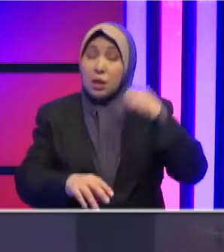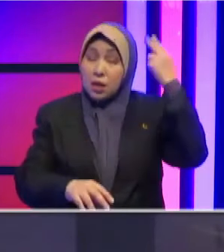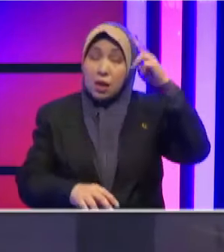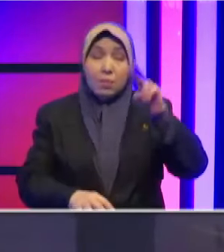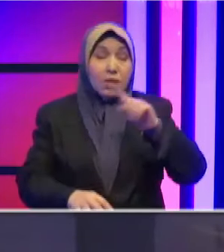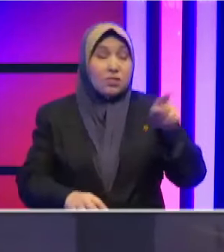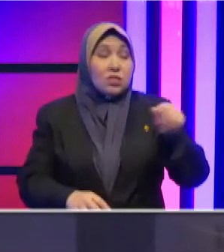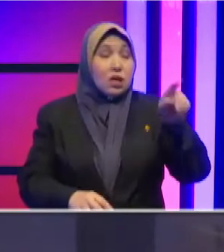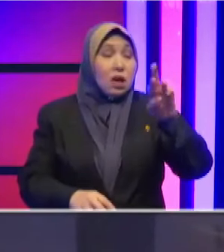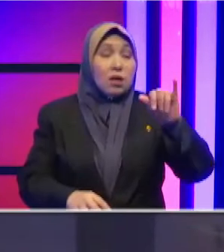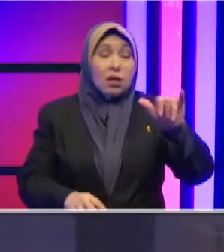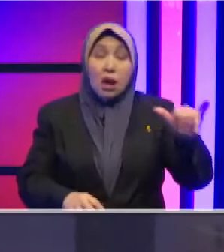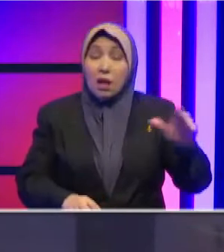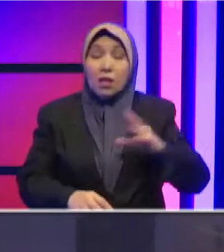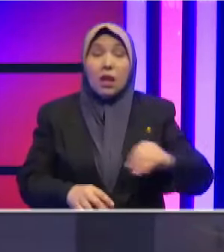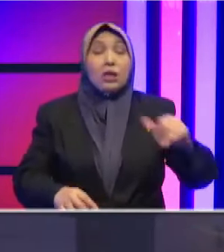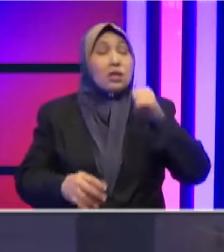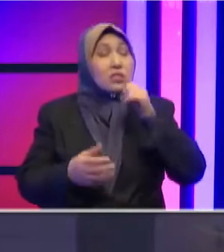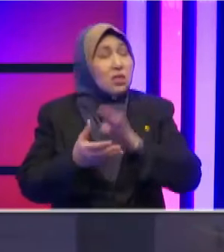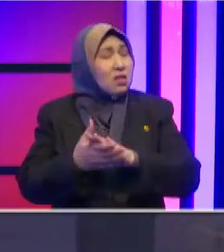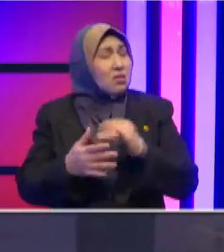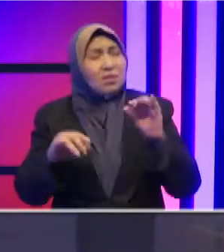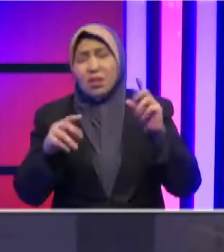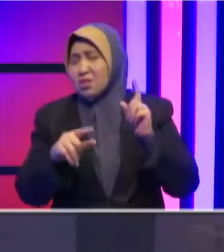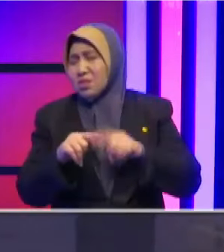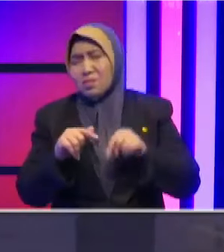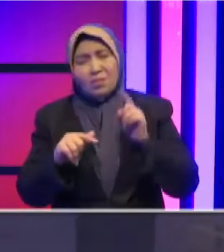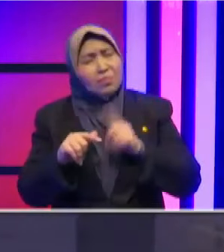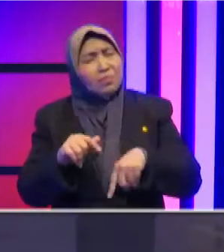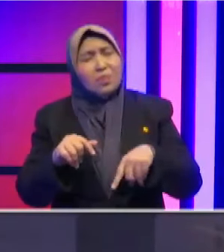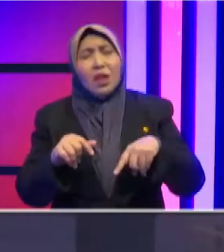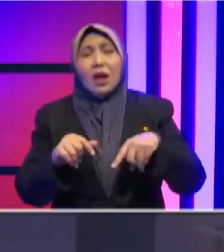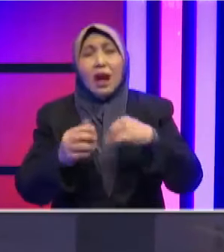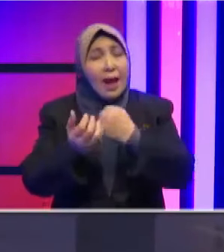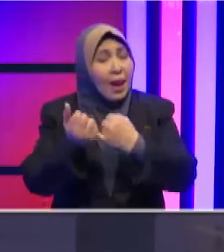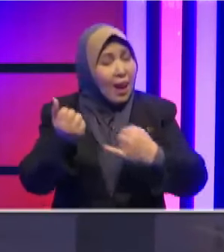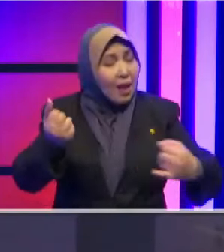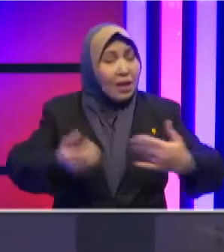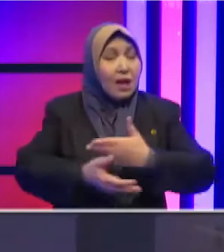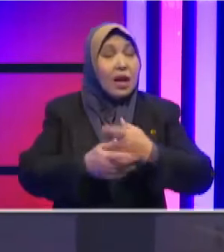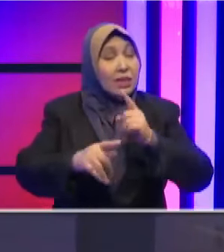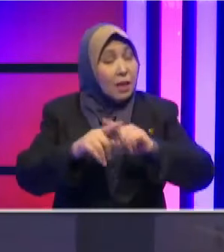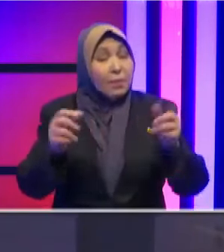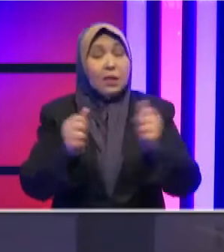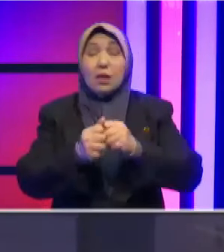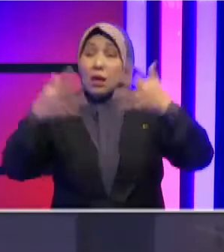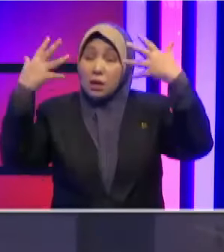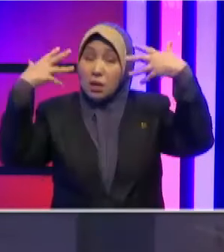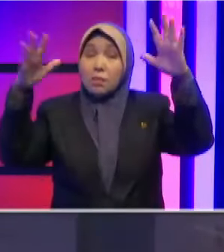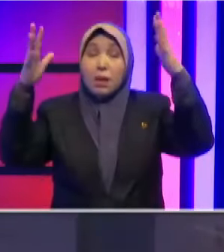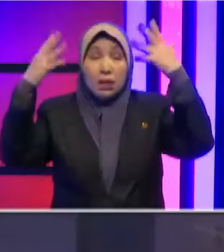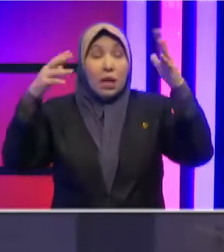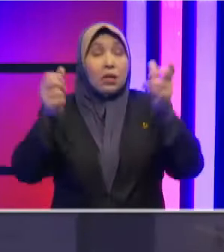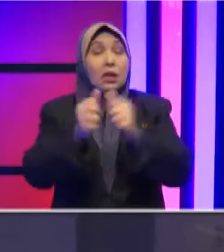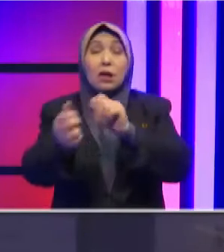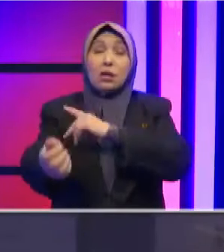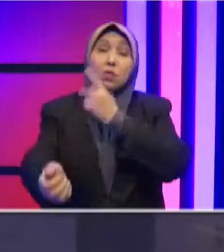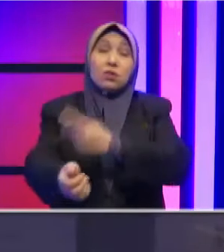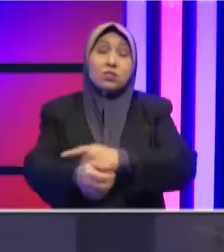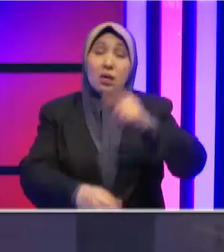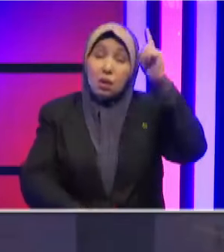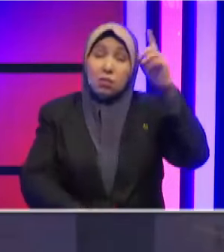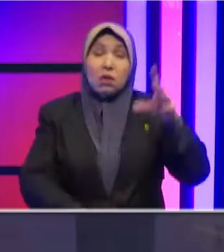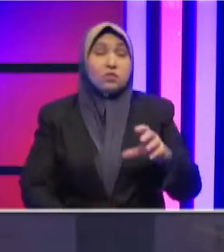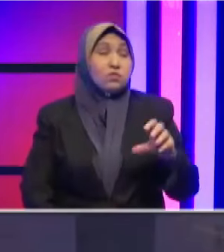Zakaria dan istrinya yang tidak mampu untuk melahirkan seorang anak tetapi dengan kehebatan dengan kekuasaan Allah